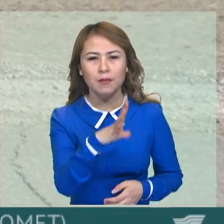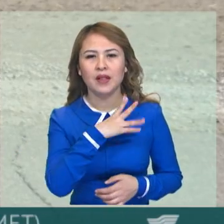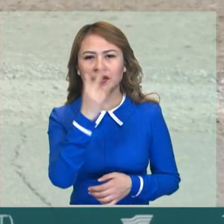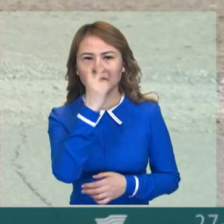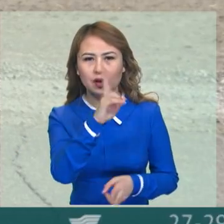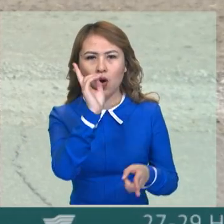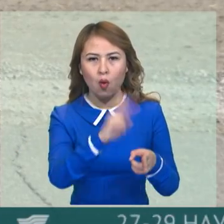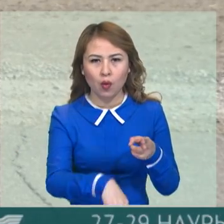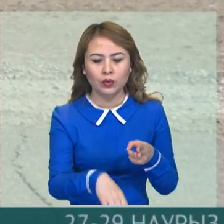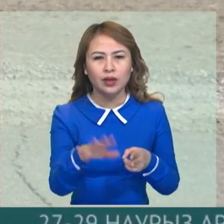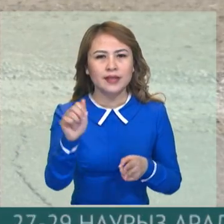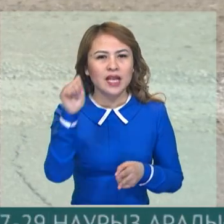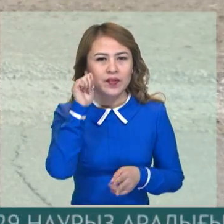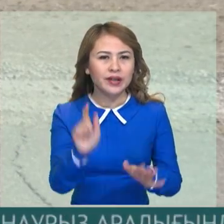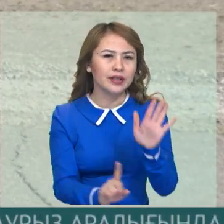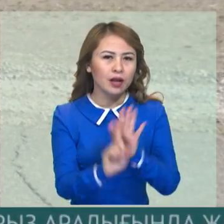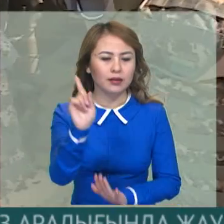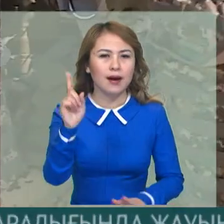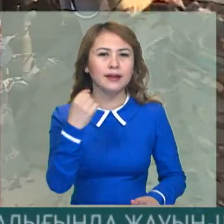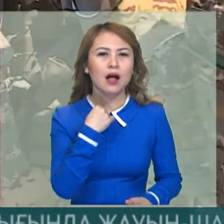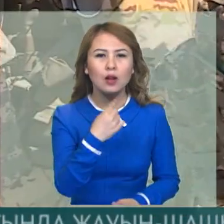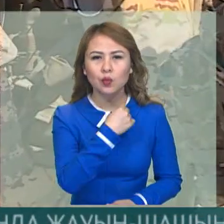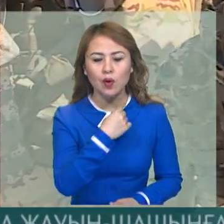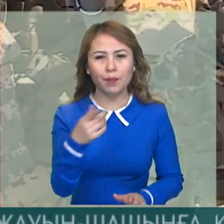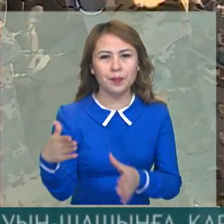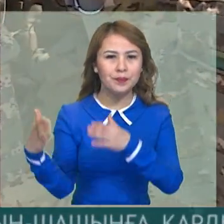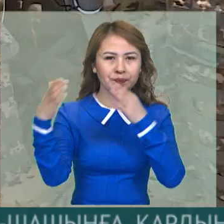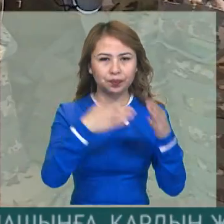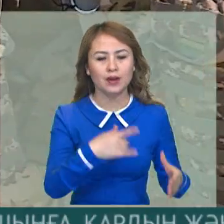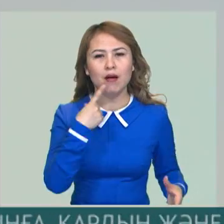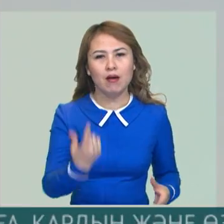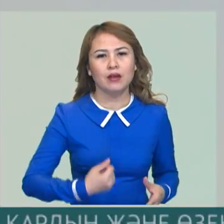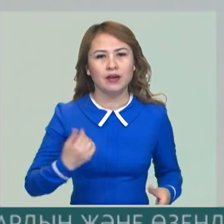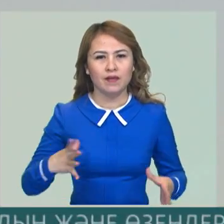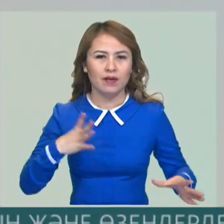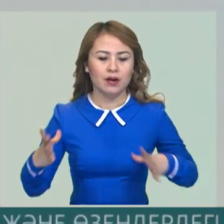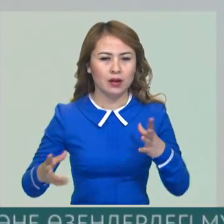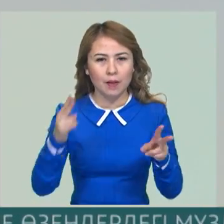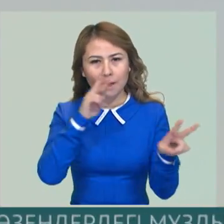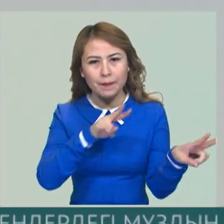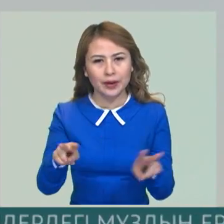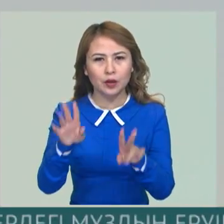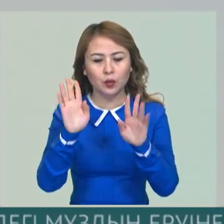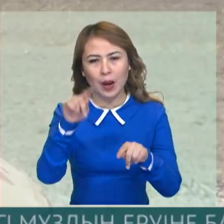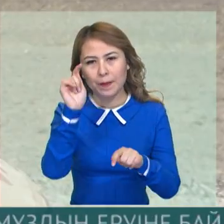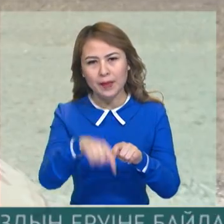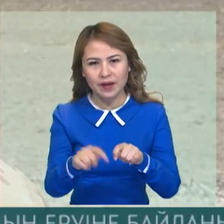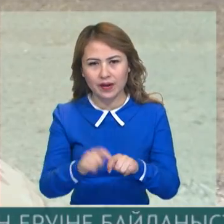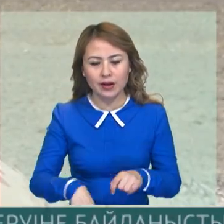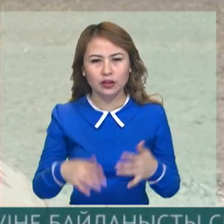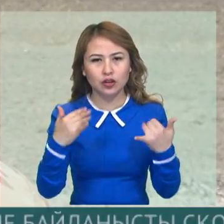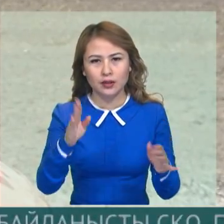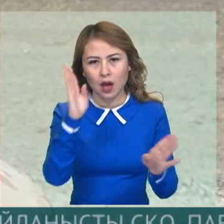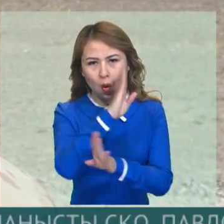жаттығуын. Ертеңнен бастап Талдықорғаннан десант шабуылдау әскерлерінің құрамасы келіп тексеріске келіп түседі. Негізі ауа